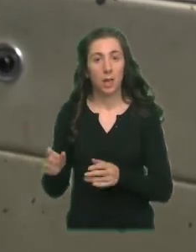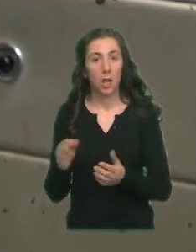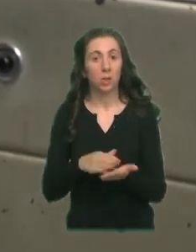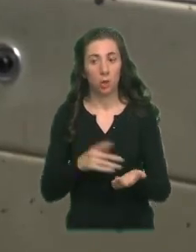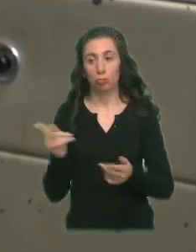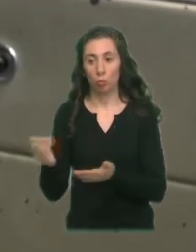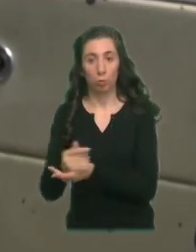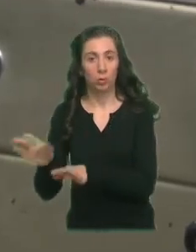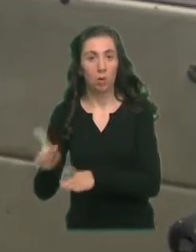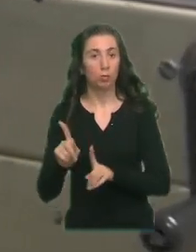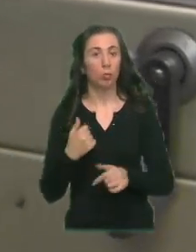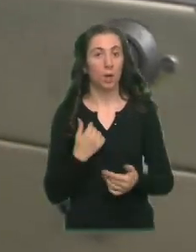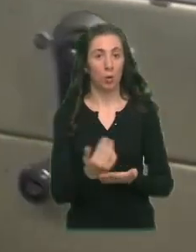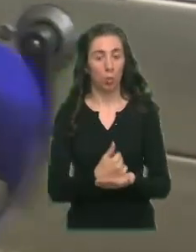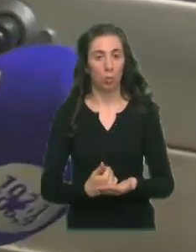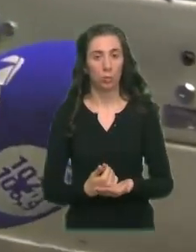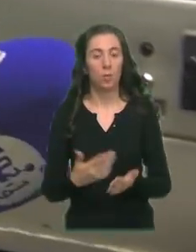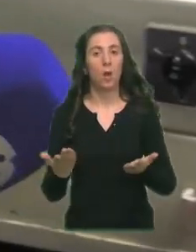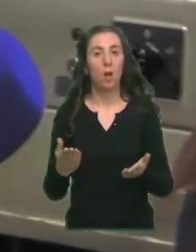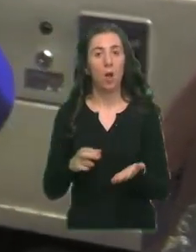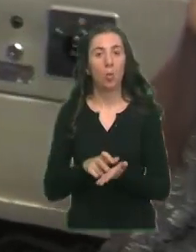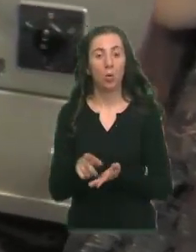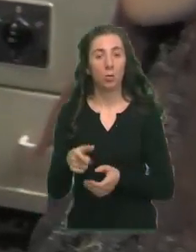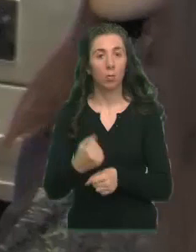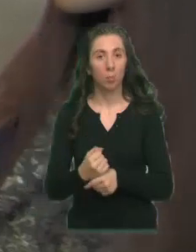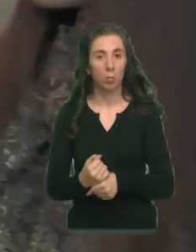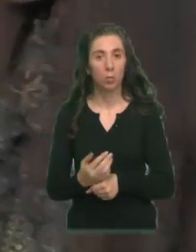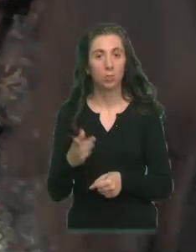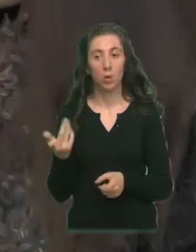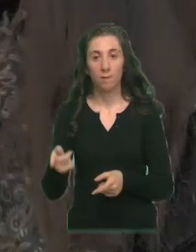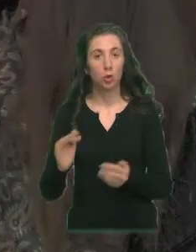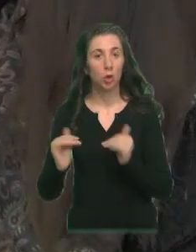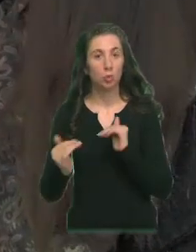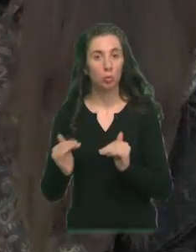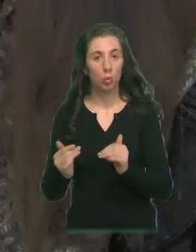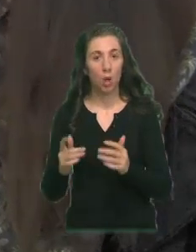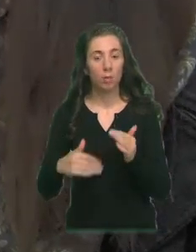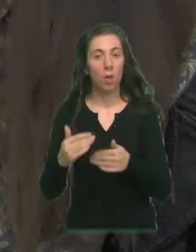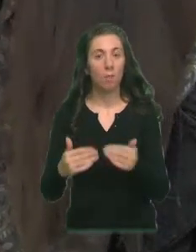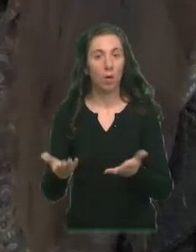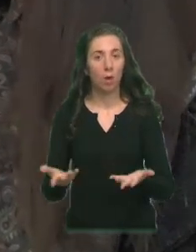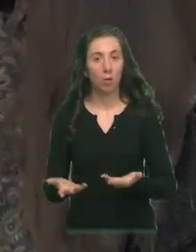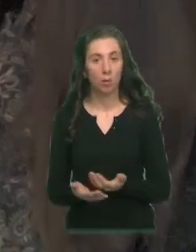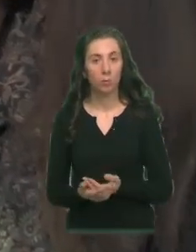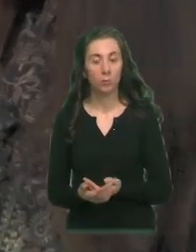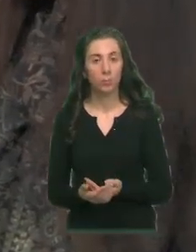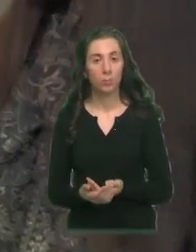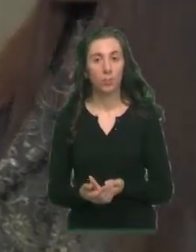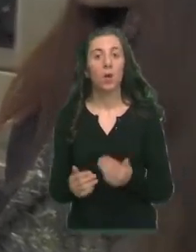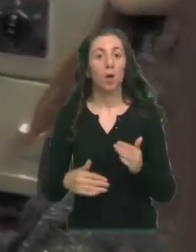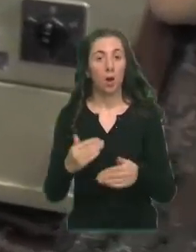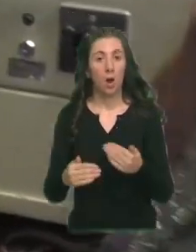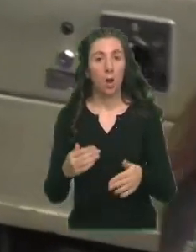za mene konačno, ne. Mm-hmm. Ne. I kako ide sad posao, kako ta vaša suradnja napreduje? Pa čujte,